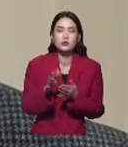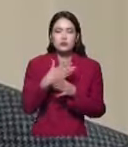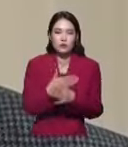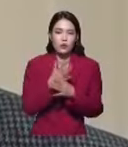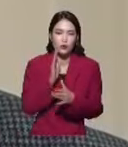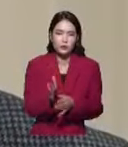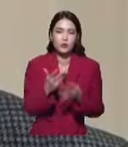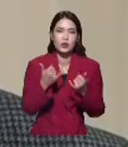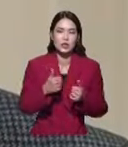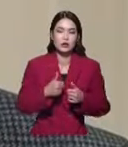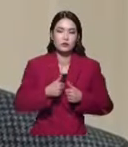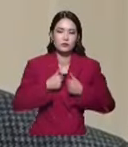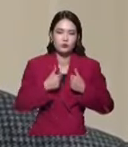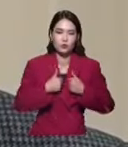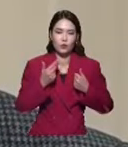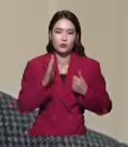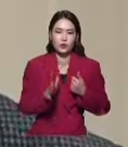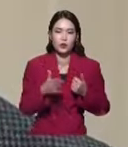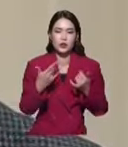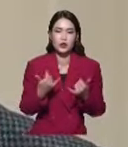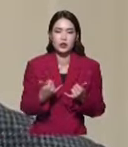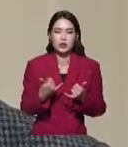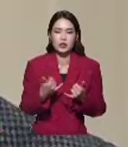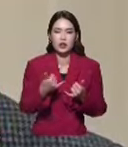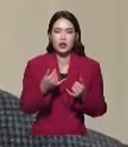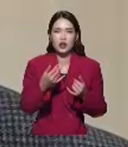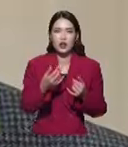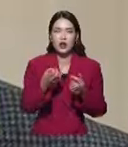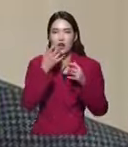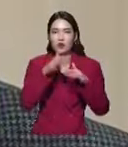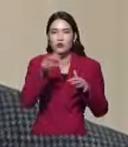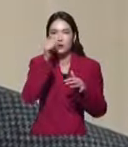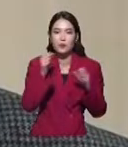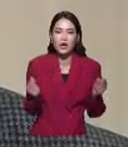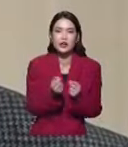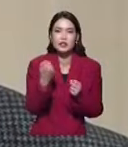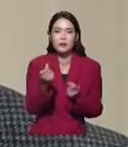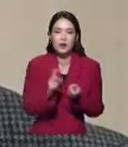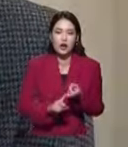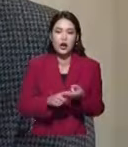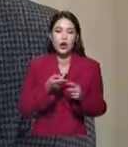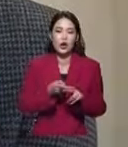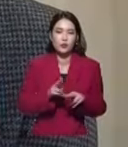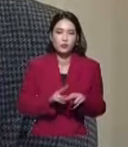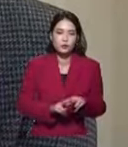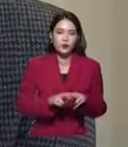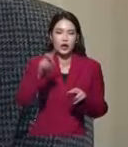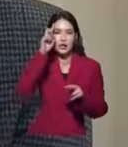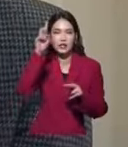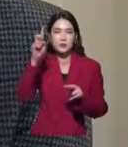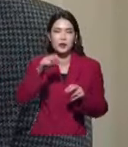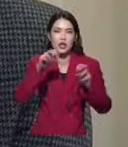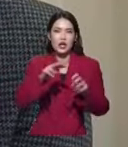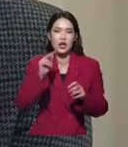қазір әлі жылыту маусымының аяқталуына 2-3 ай бар. Соның бәрін ескере келе мемлекеттік қызметкерлердің